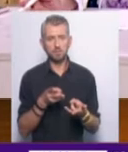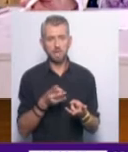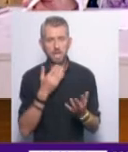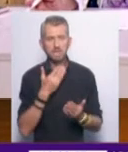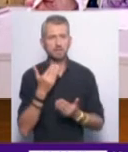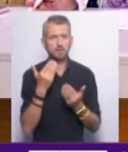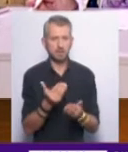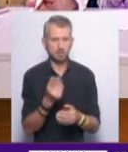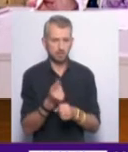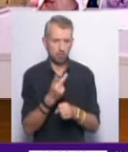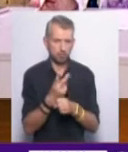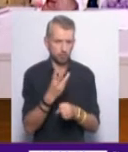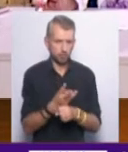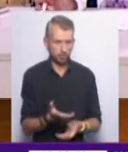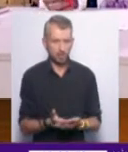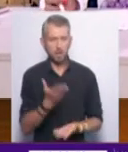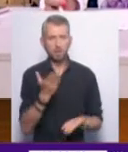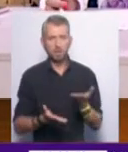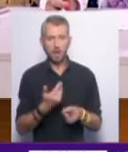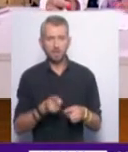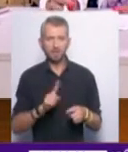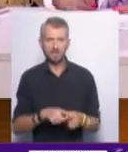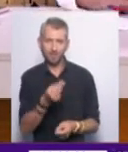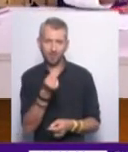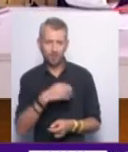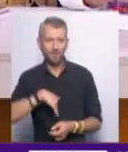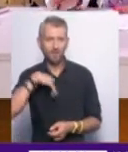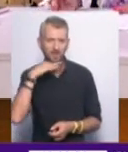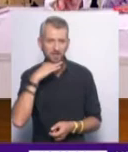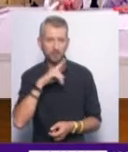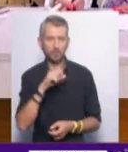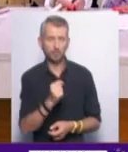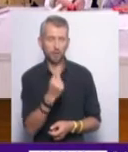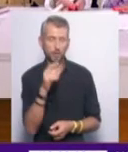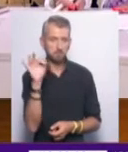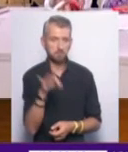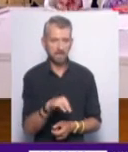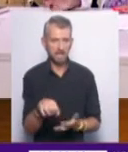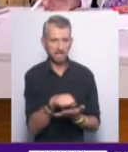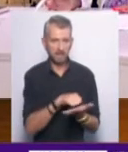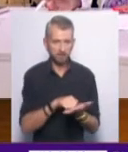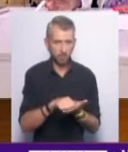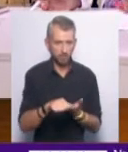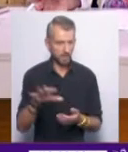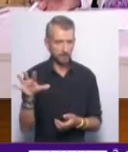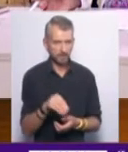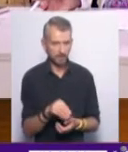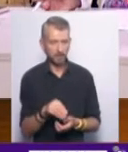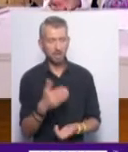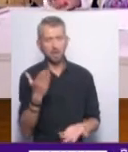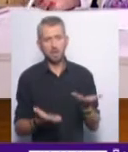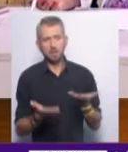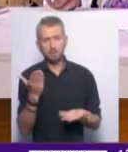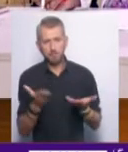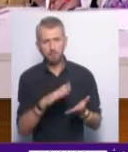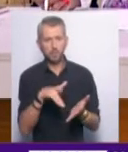звертатися неодноразово, на жаль. Якщо б цих грошей вистачило за одну мить заасфальтувати все, мабуть,